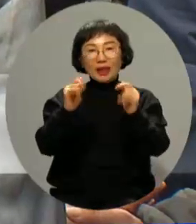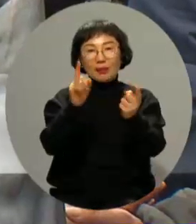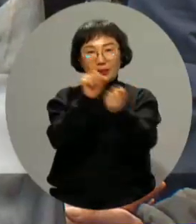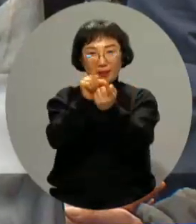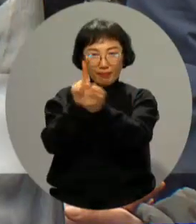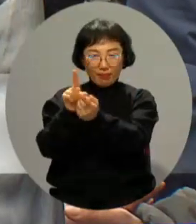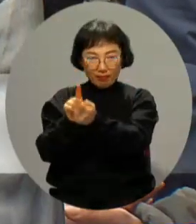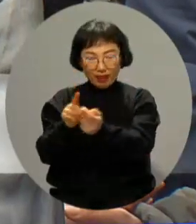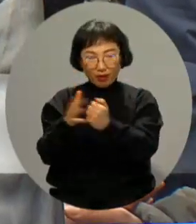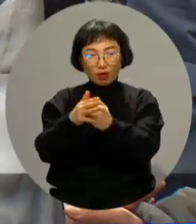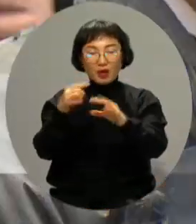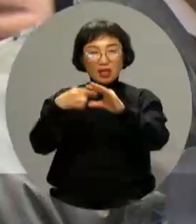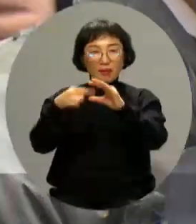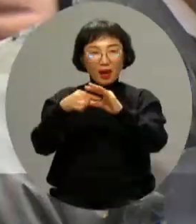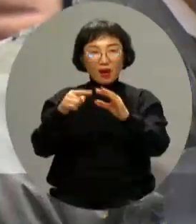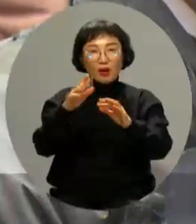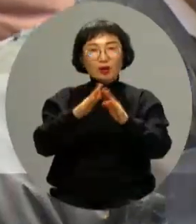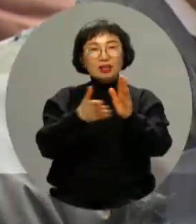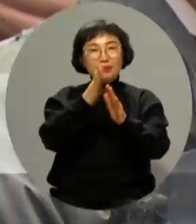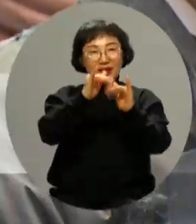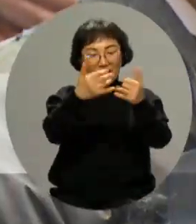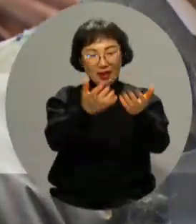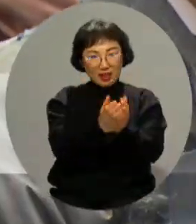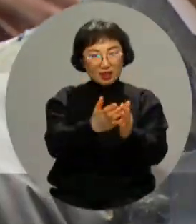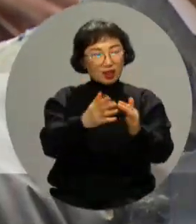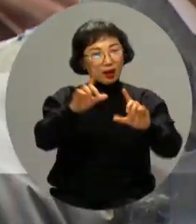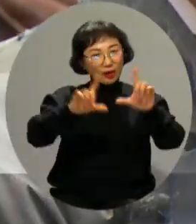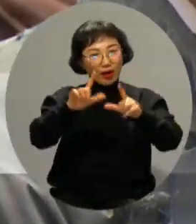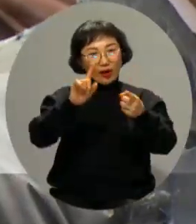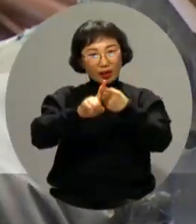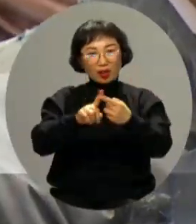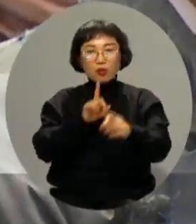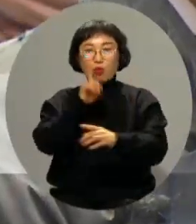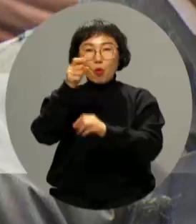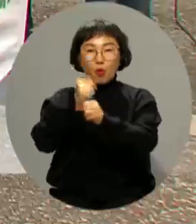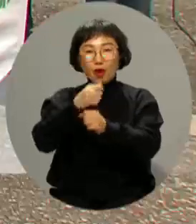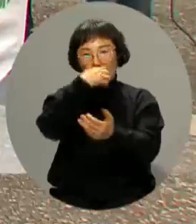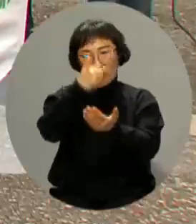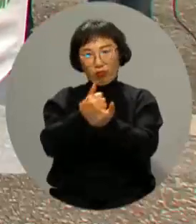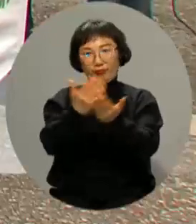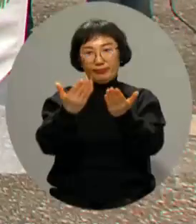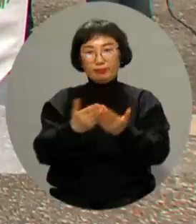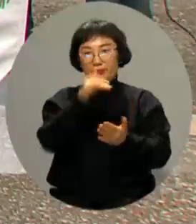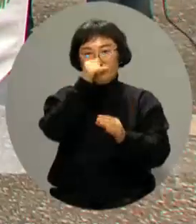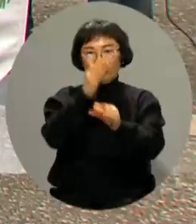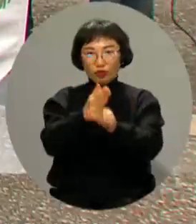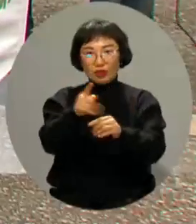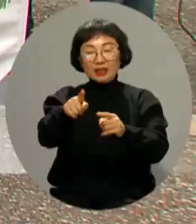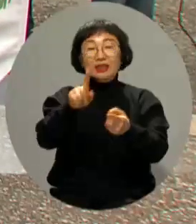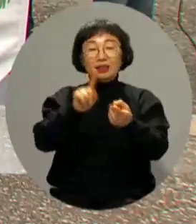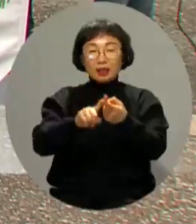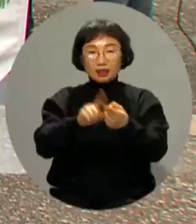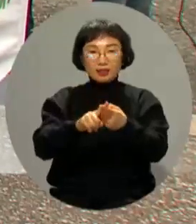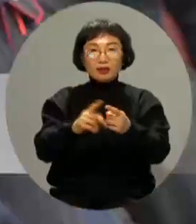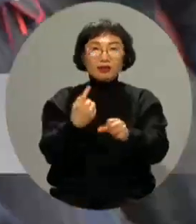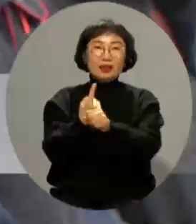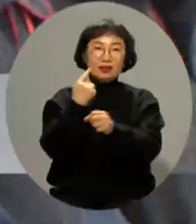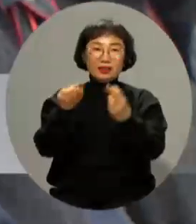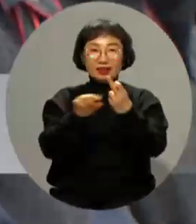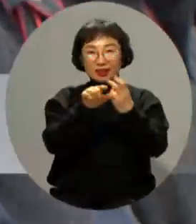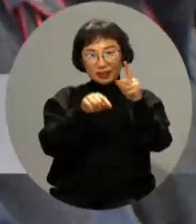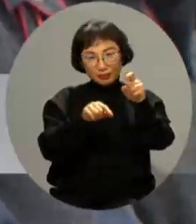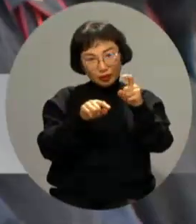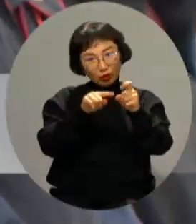이메일로 시민단체 동향 등 국내 정세 등을 보고한 혐의를 받고 있습니다이 사건은 지난해 11월